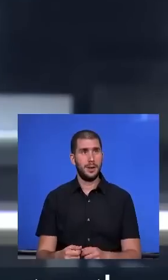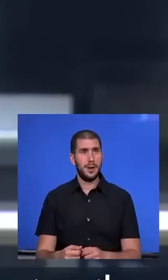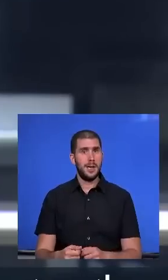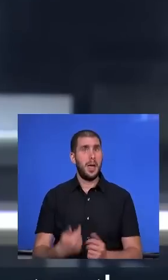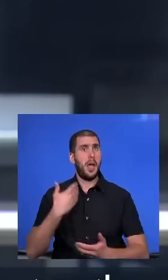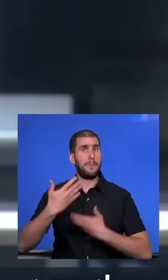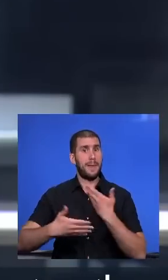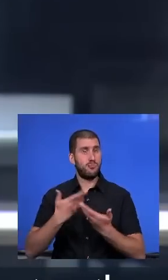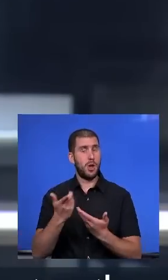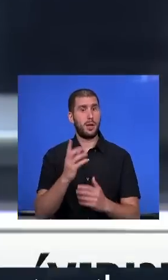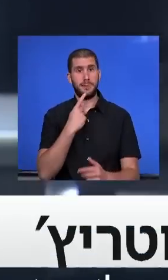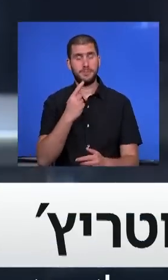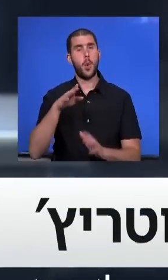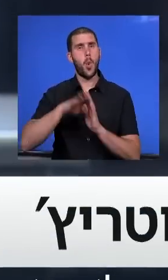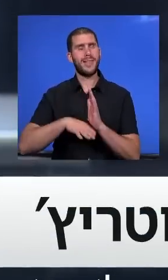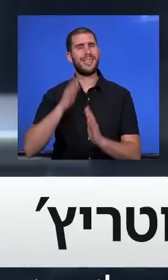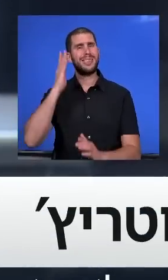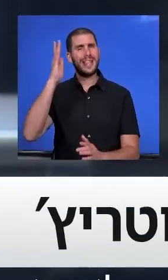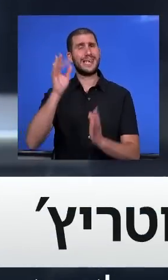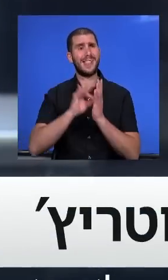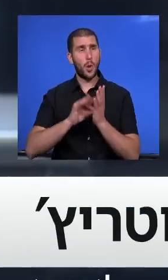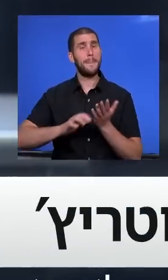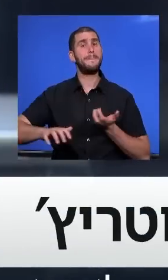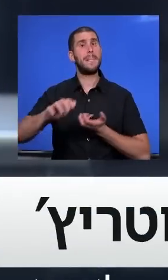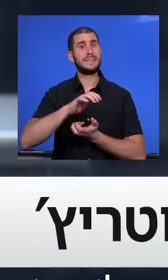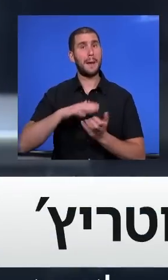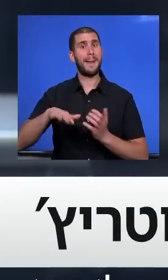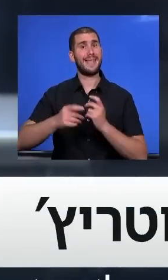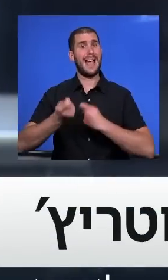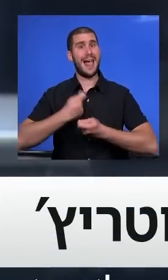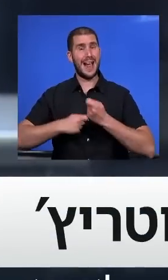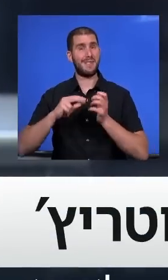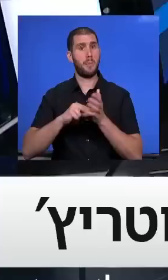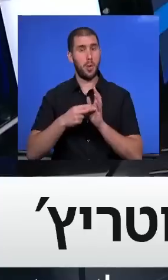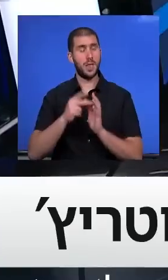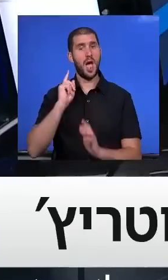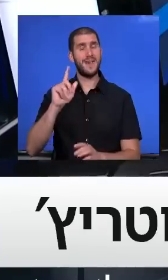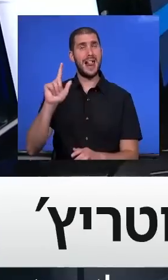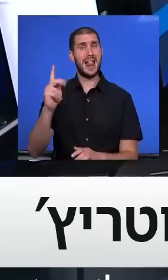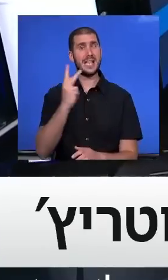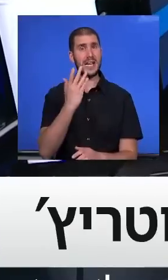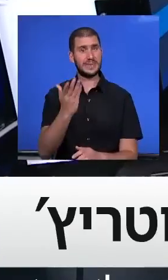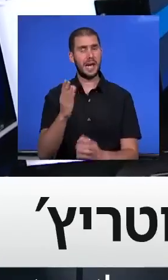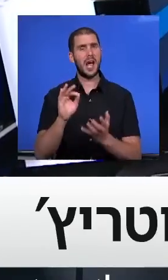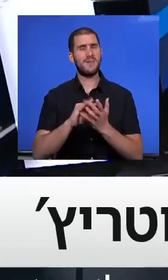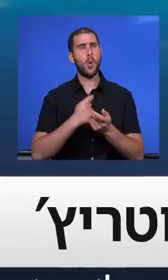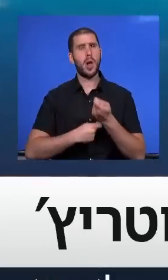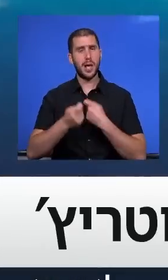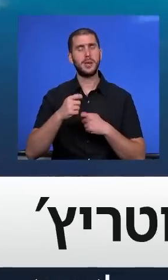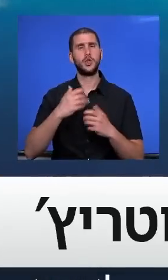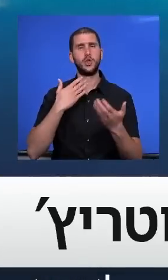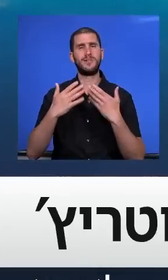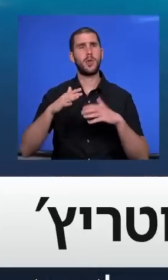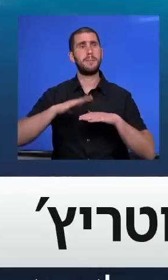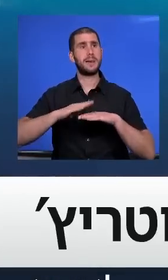בהמשך לדברים, הורדת תחזית הדירוג מסעירה את המערכת הכלכלית והפוליטית, אבל יעל קייזר כתבתנו לענייני כלכלה, ישיבות מקצועיות